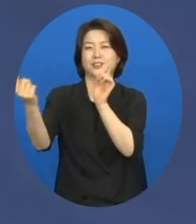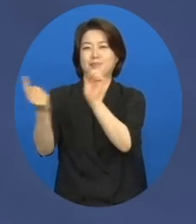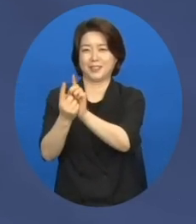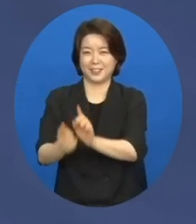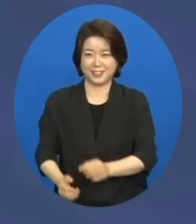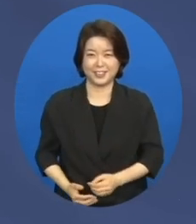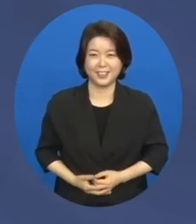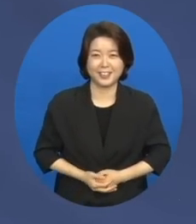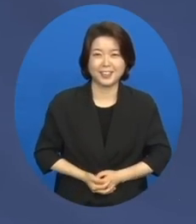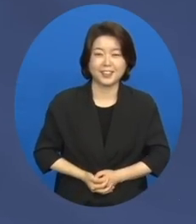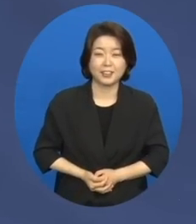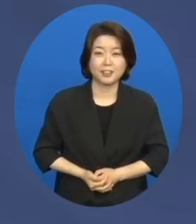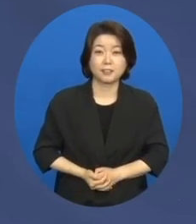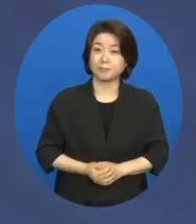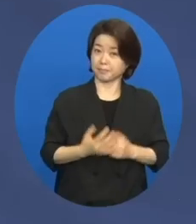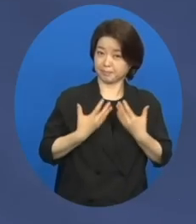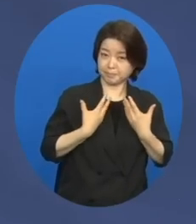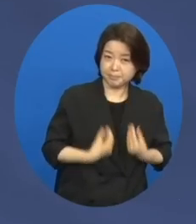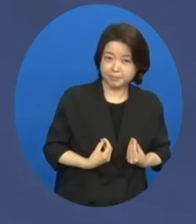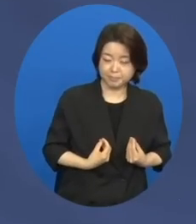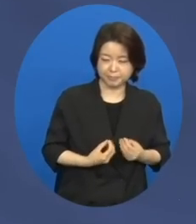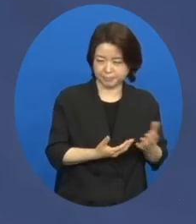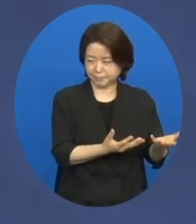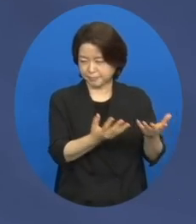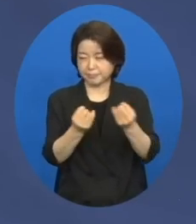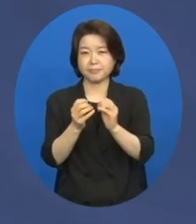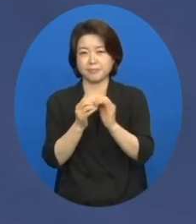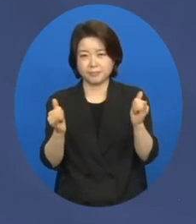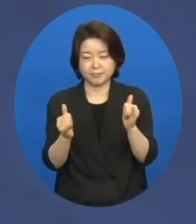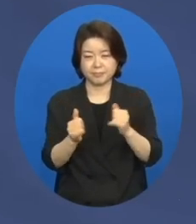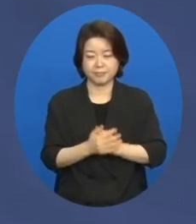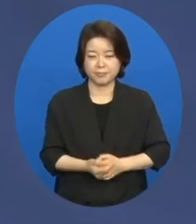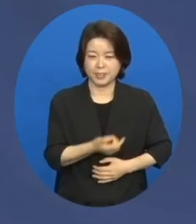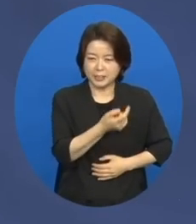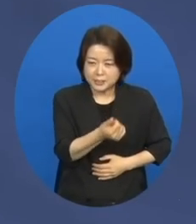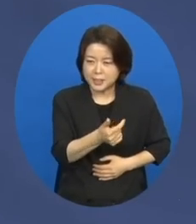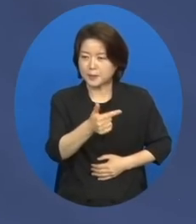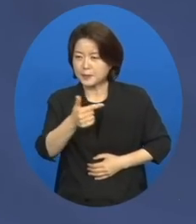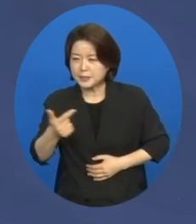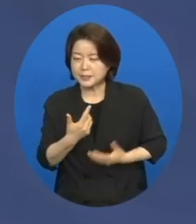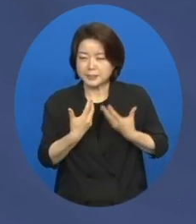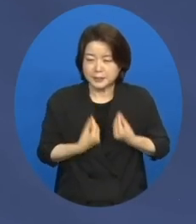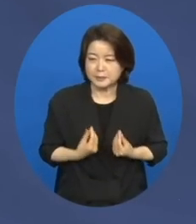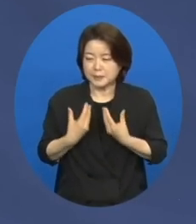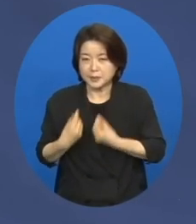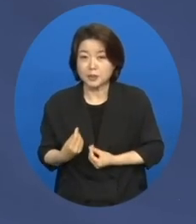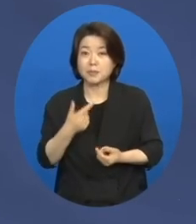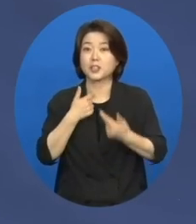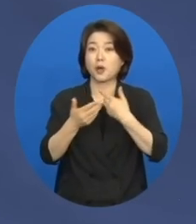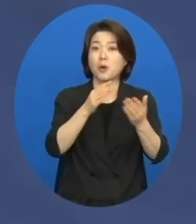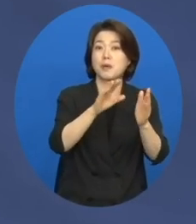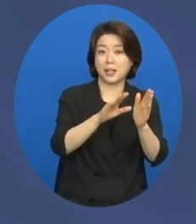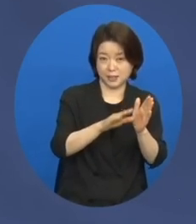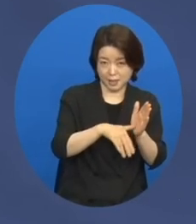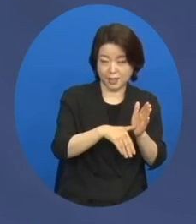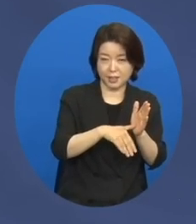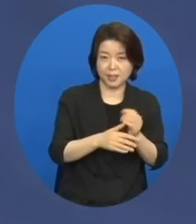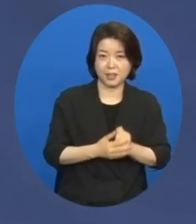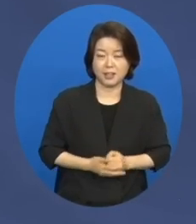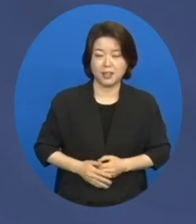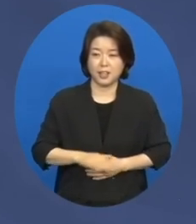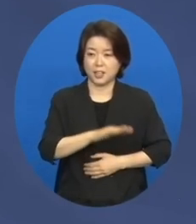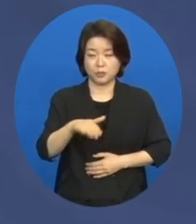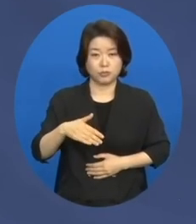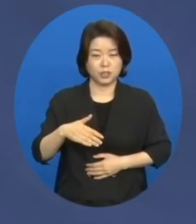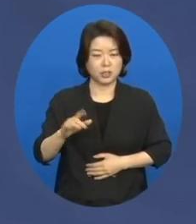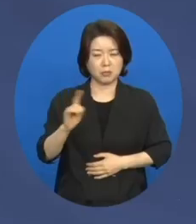절망을 이렇게 수많은 사람이 작고 큰 절망을 경험하는 중에 사실은 이 절망이 그냥 우리에게는